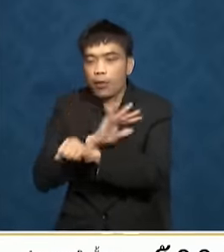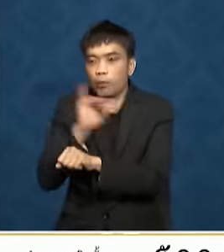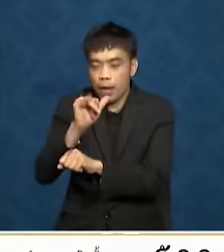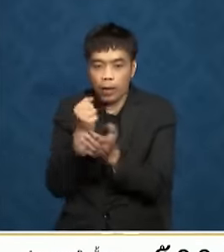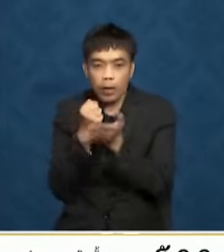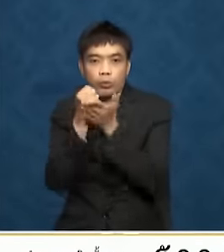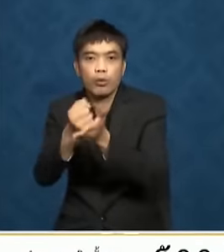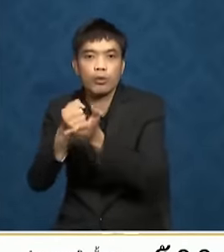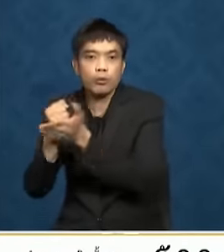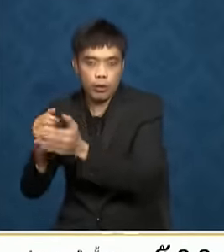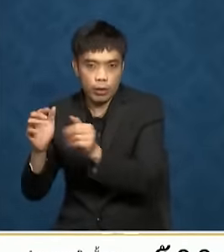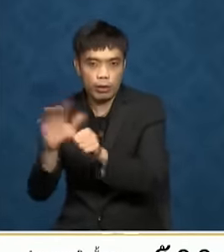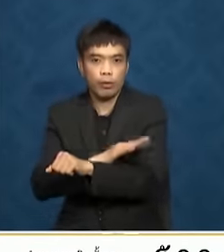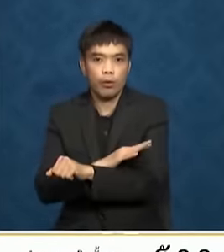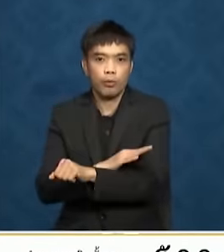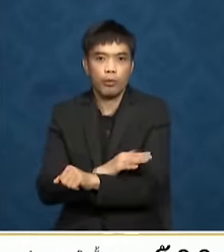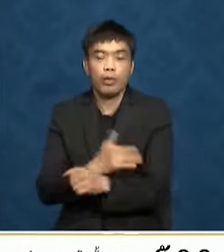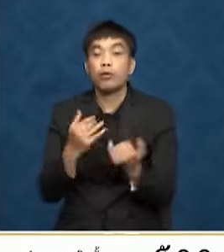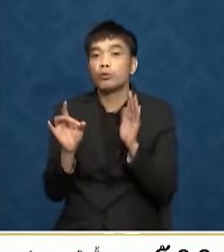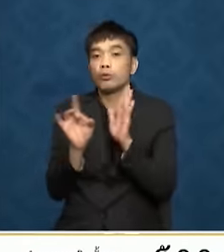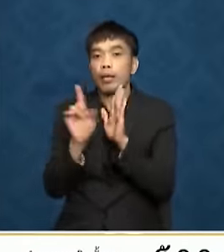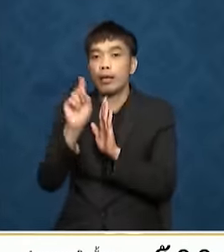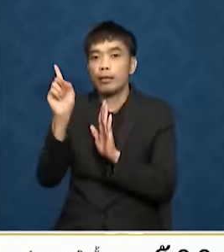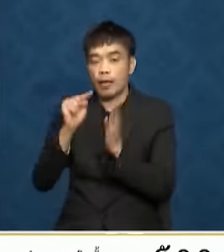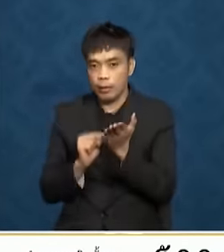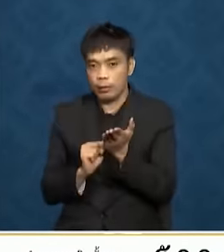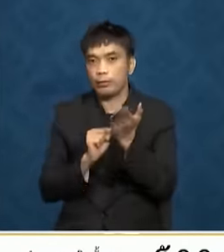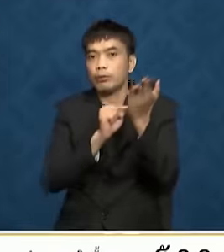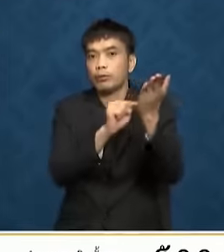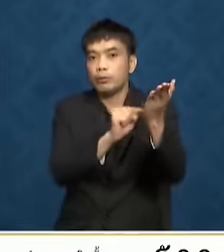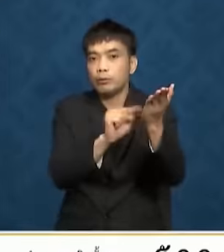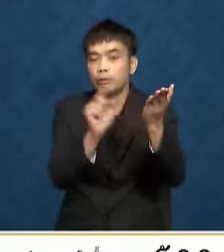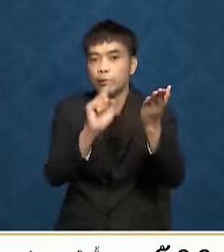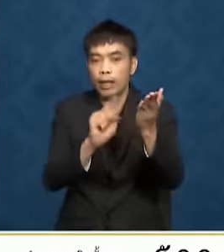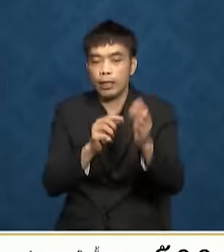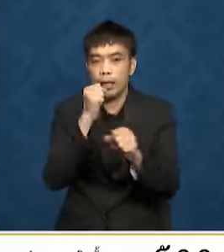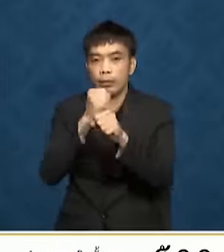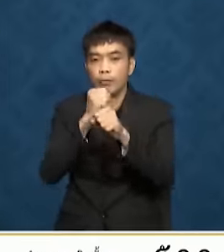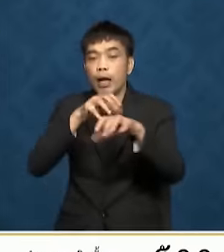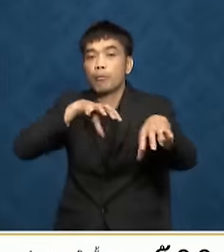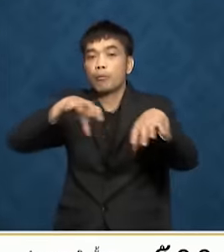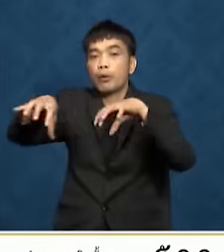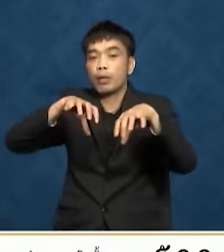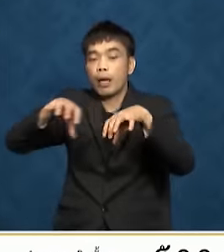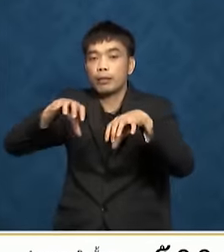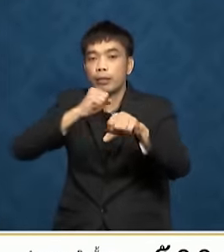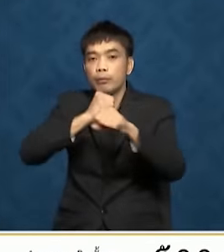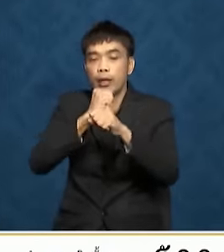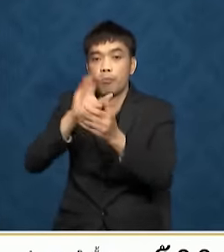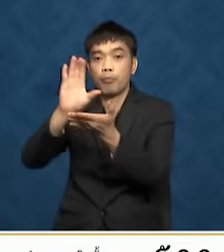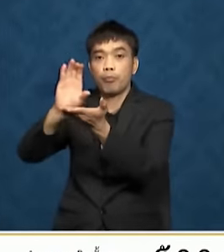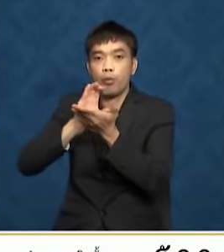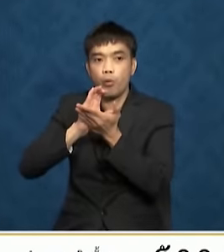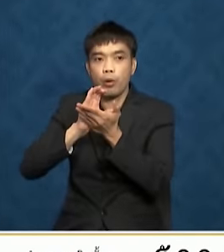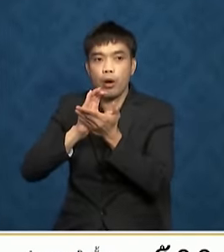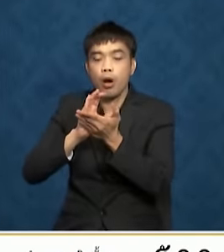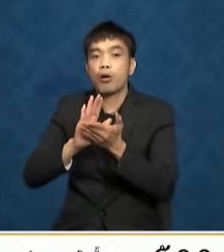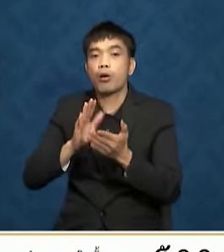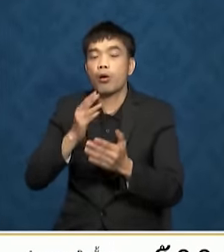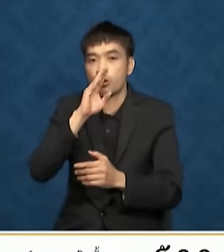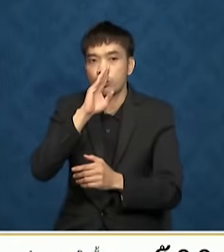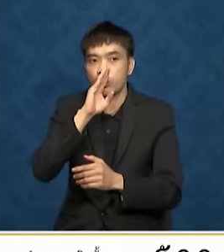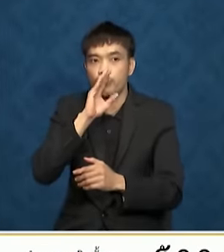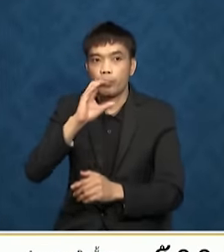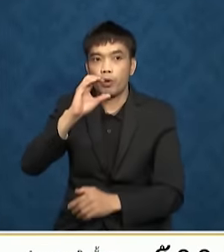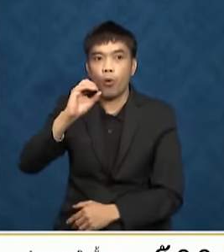ครับนั่นก็คือการเสนอแนะนะครับกระบวนการการจจัดทำงบประมาณเมื่อเปรียบเทียบกับ Best Practiceของทาง